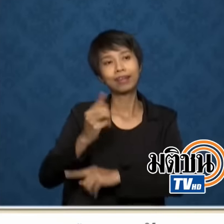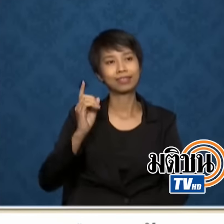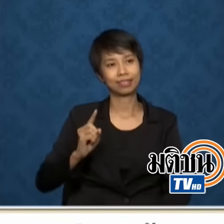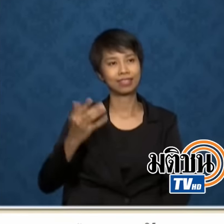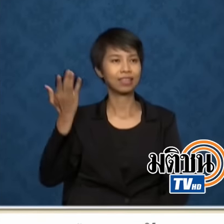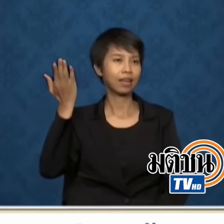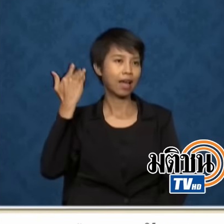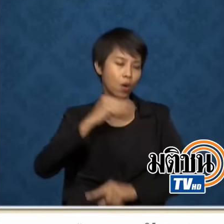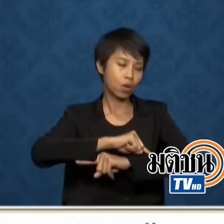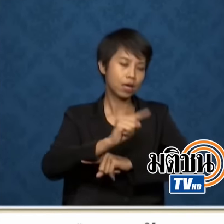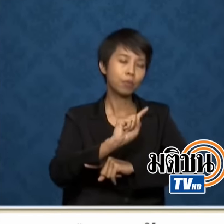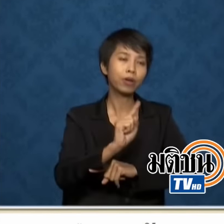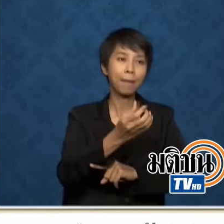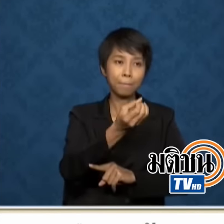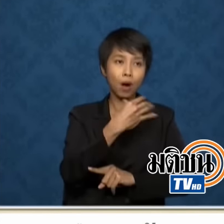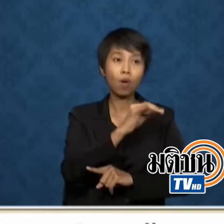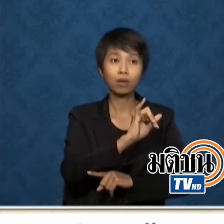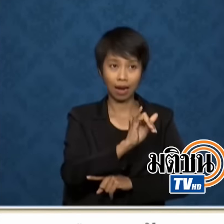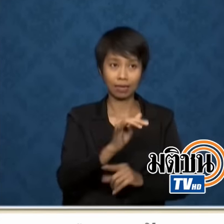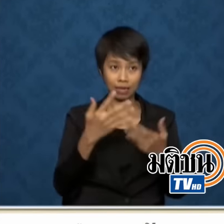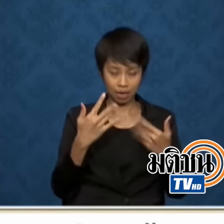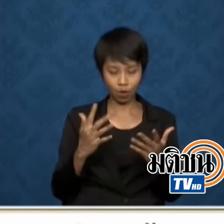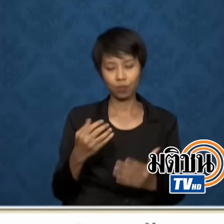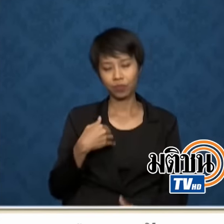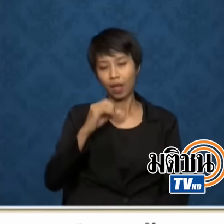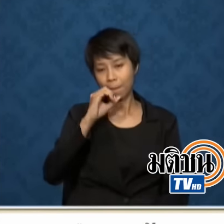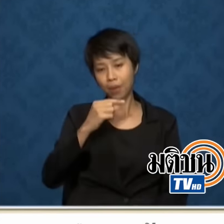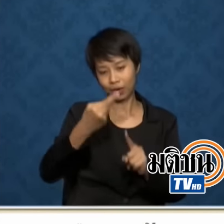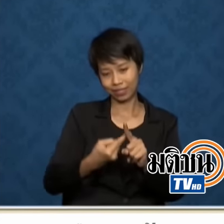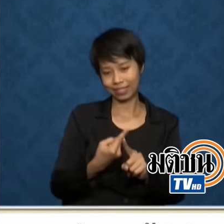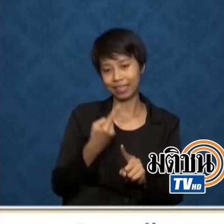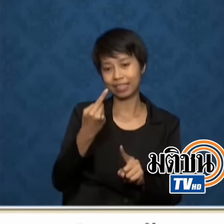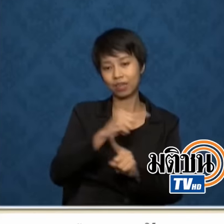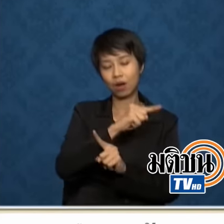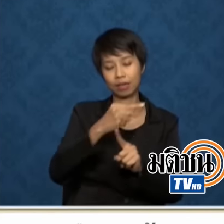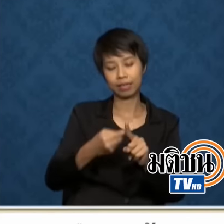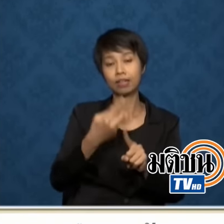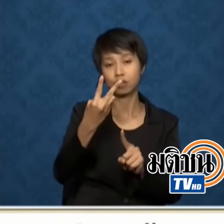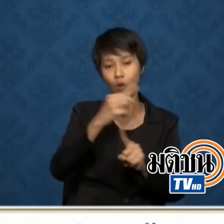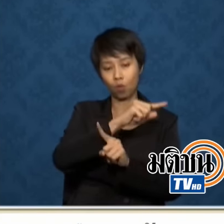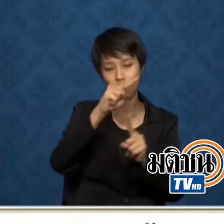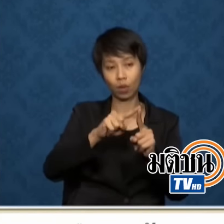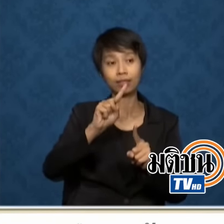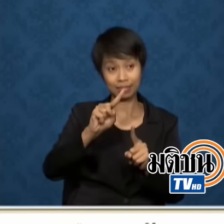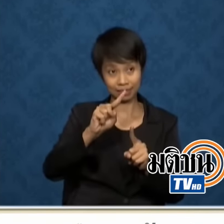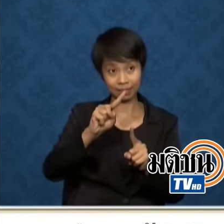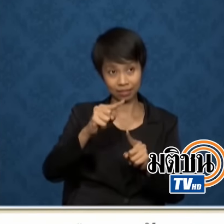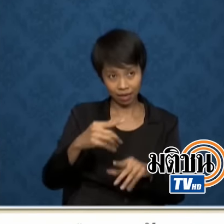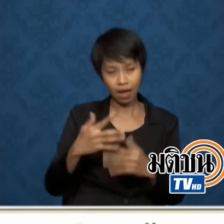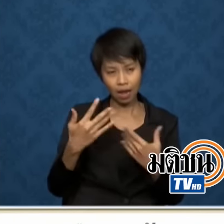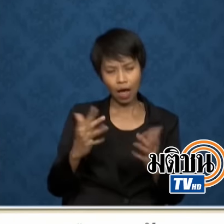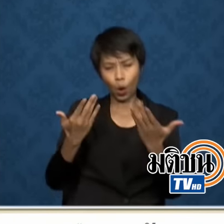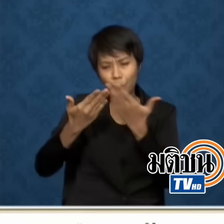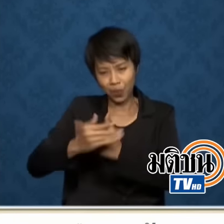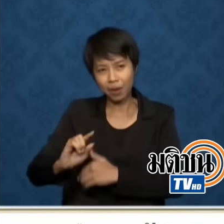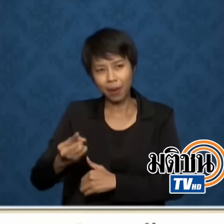ก่อนเลือกตั้งไม่ได้บอกว่าจะเริ่มเมื่อไหร่นะคะแล้วก็มาเป็น1กุมภาพันธ์นะคะแล้วก่อนหน้านั้นก็มีแซมว่า